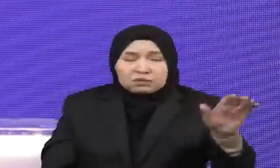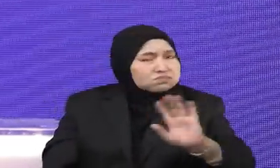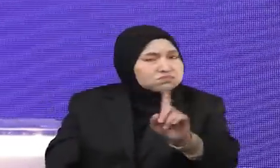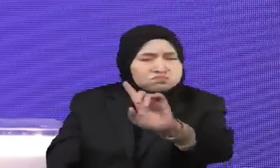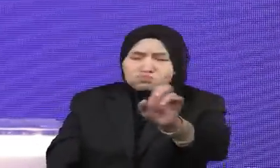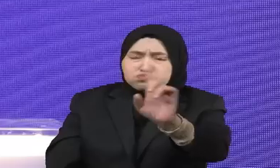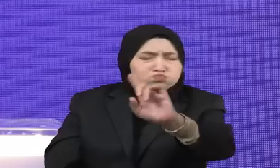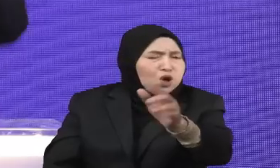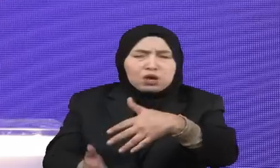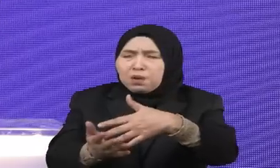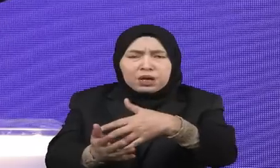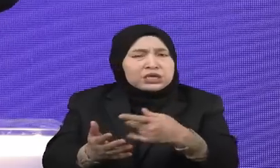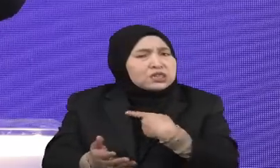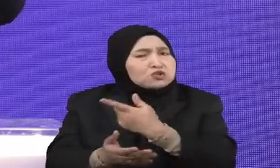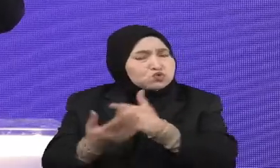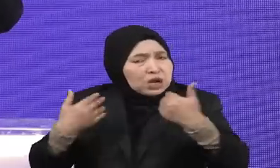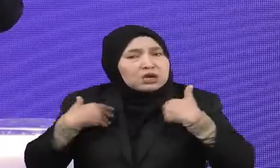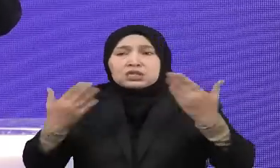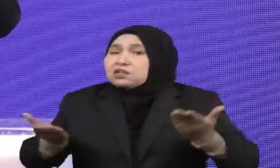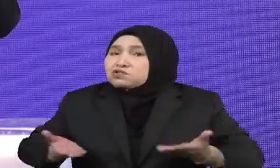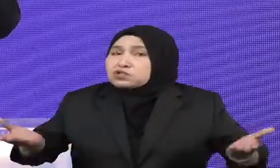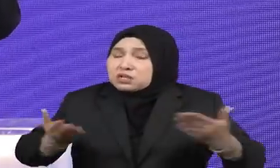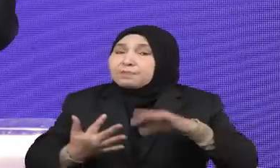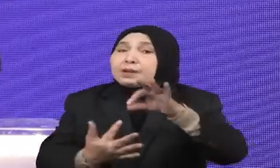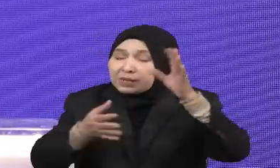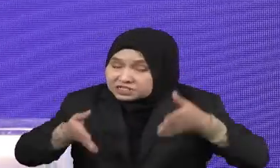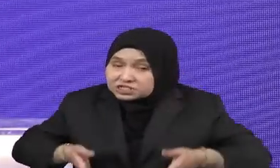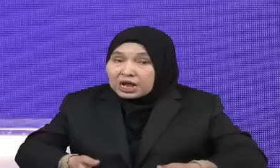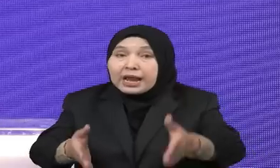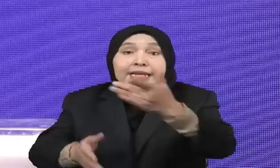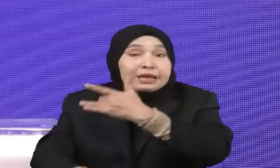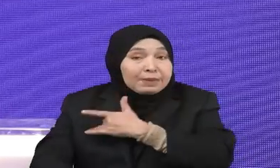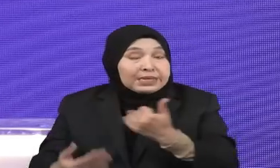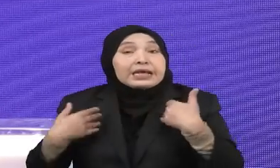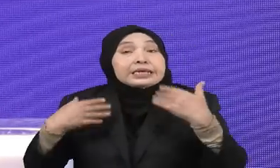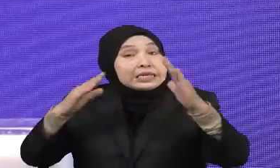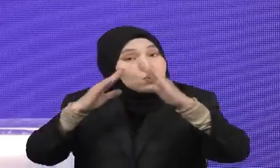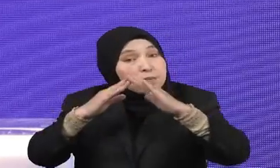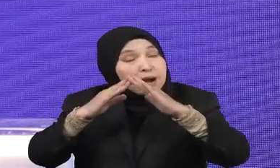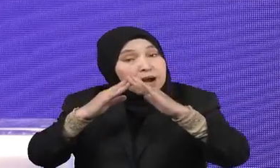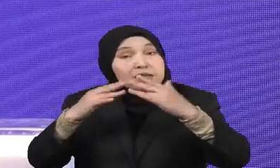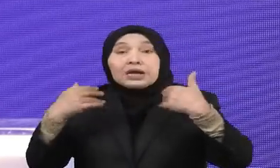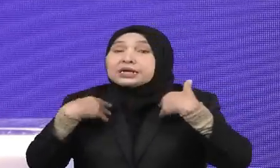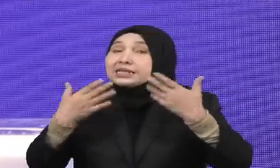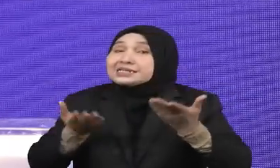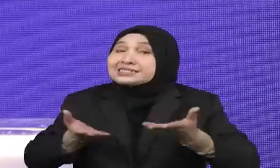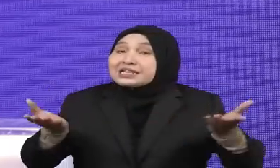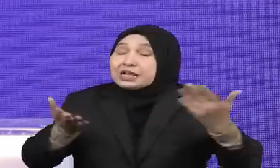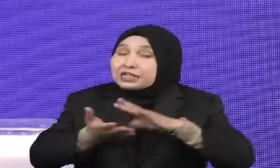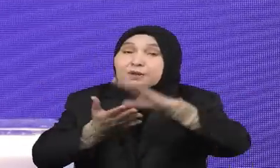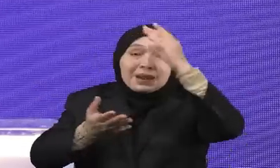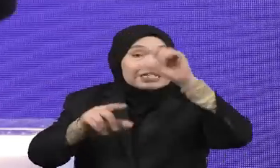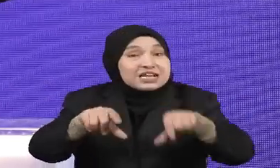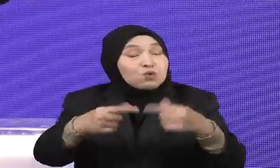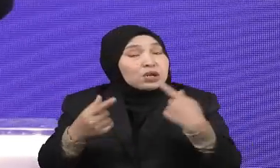menunjukkan bahwa kita sudah berada di sini pun bila memilih Jalan Iman Bagi contohnya yang berada di rumah ya berada di studio milik kita belajar